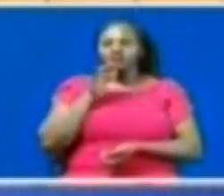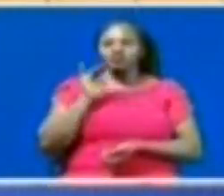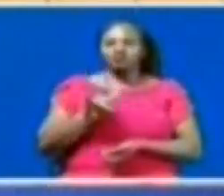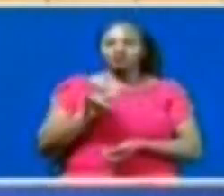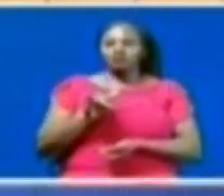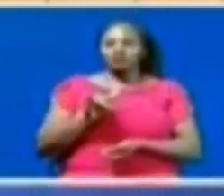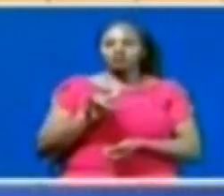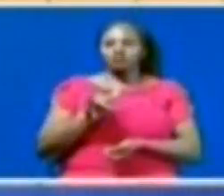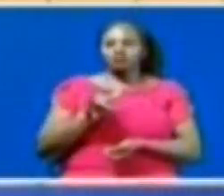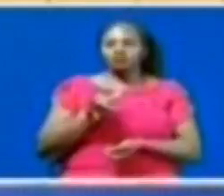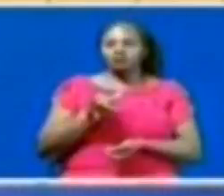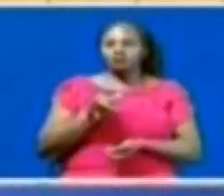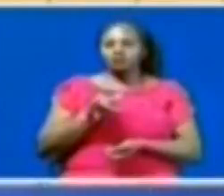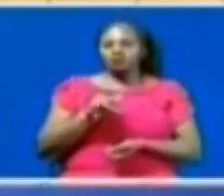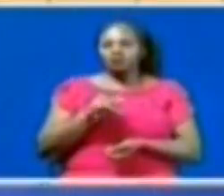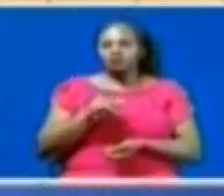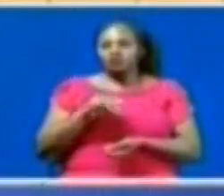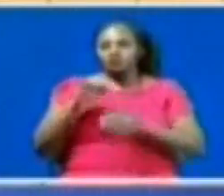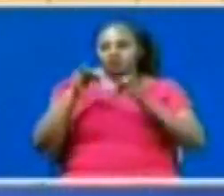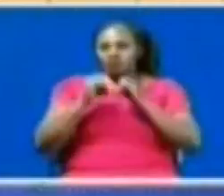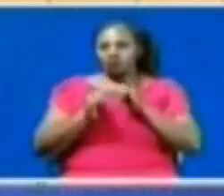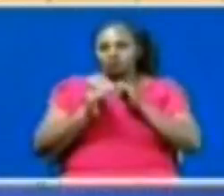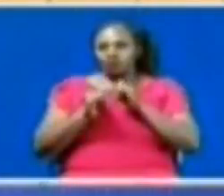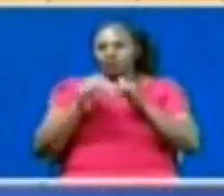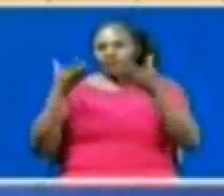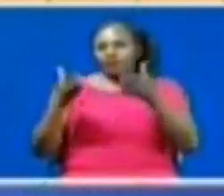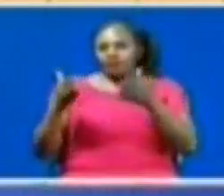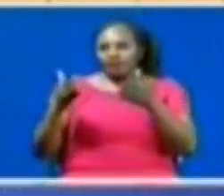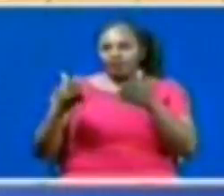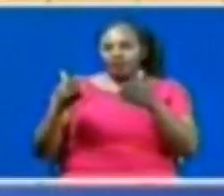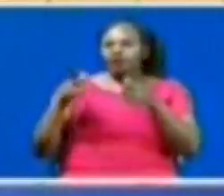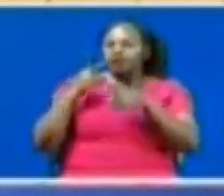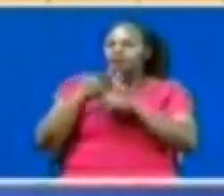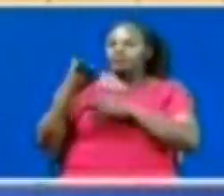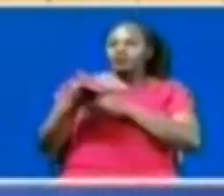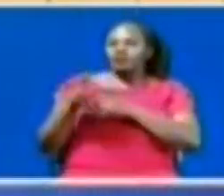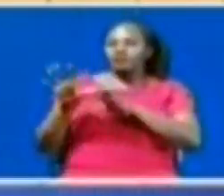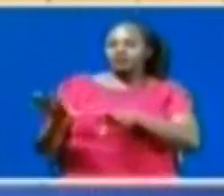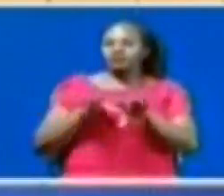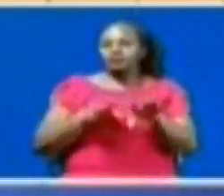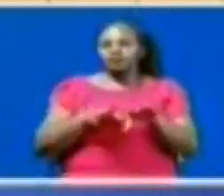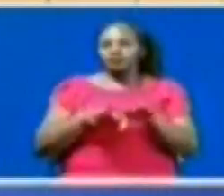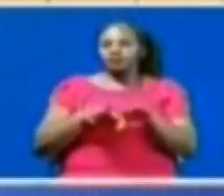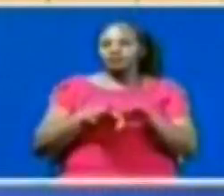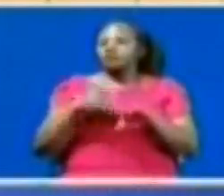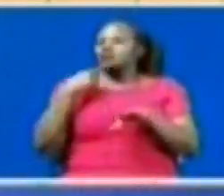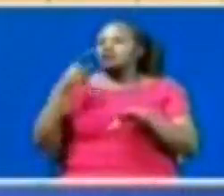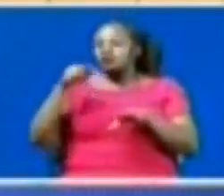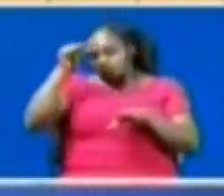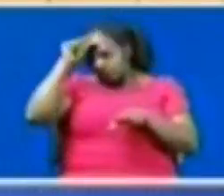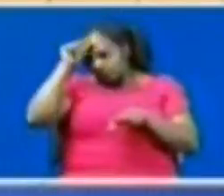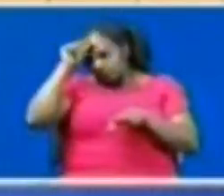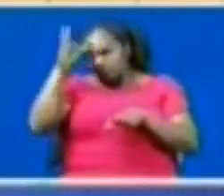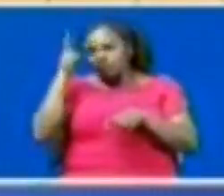Tukakaa hapa Turkana, hapa IDP tuliwekwa hapa. Tuliwekwa hapa, tumeumia sana. Tukisema